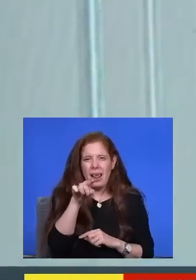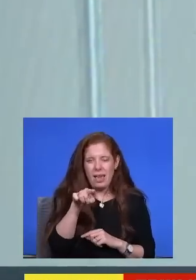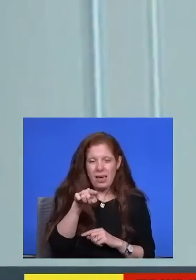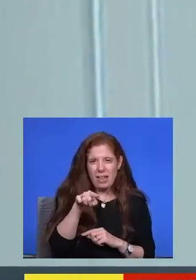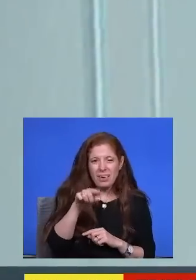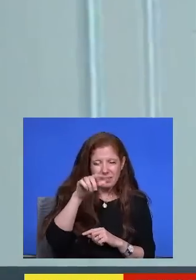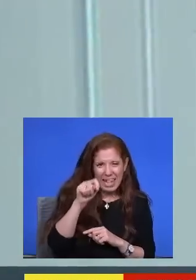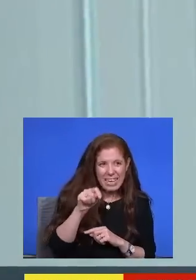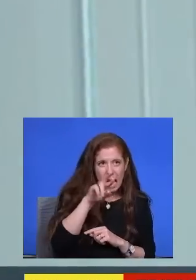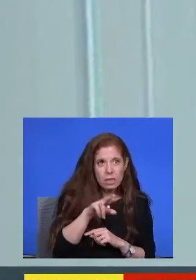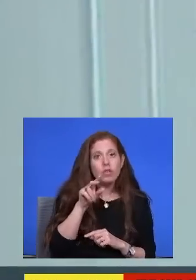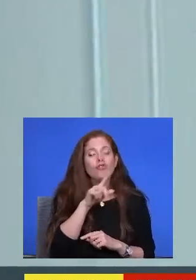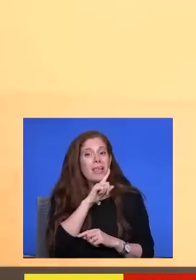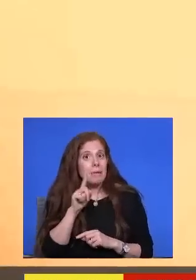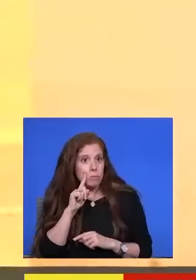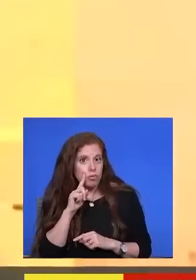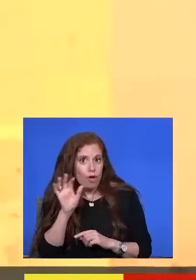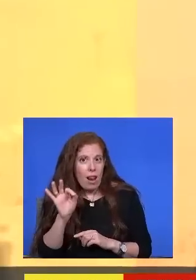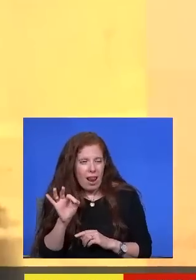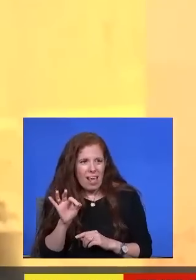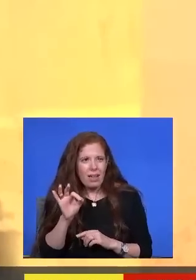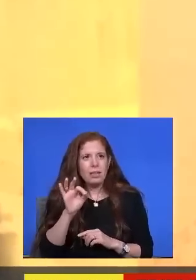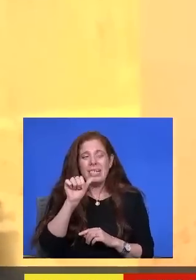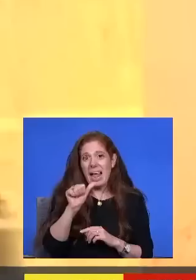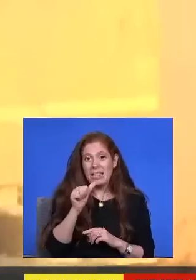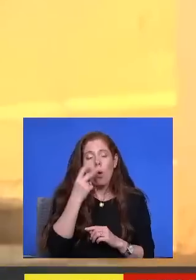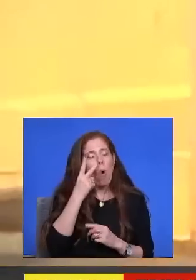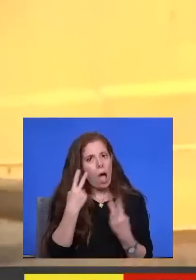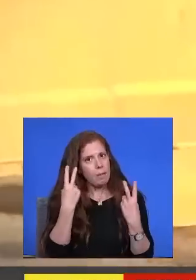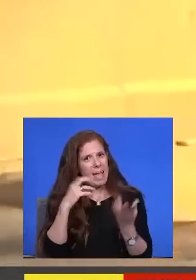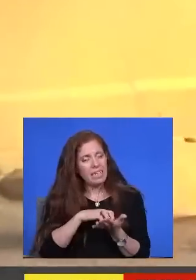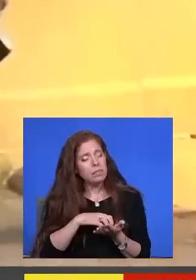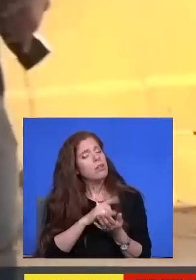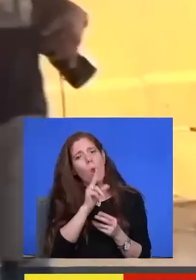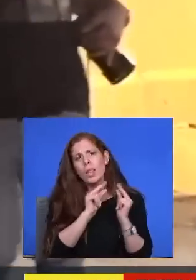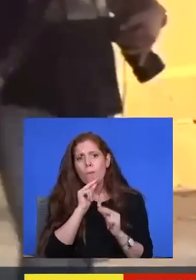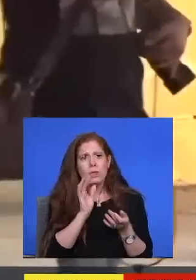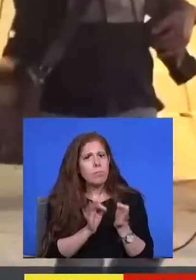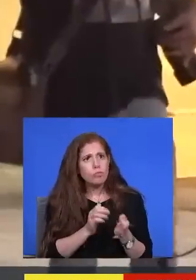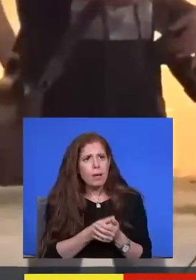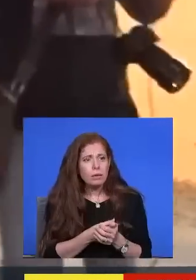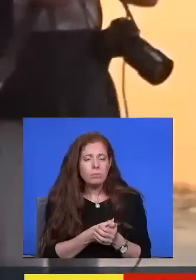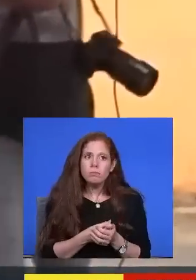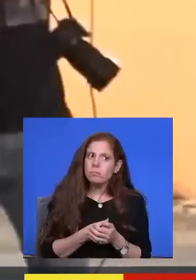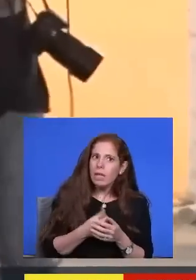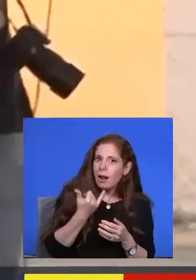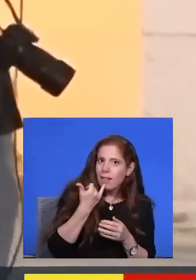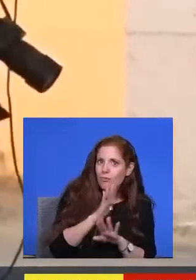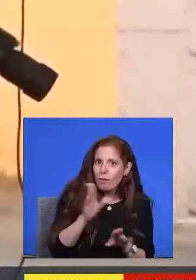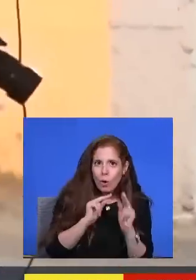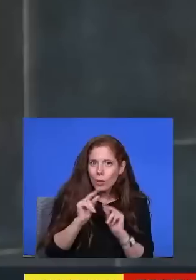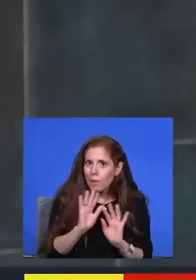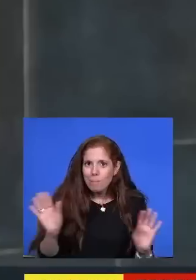לפתרון תעלומת הרצח, לא עלה במשפט כמעט כלל. למשל, כך את סוגיית הטלפון, אף אחד לא דיבר עליה בכל המשפט